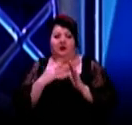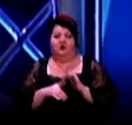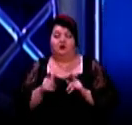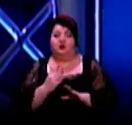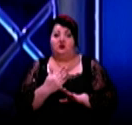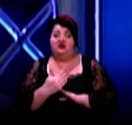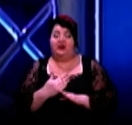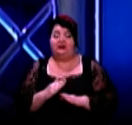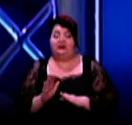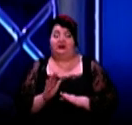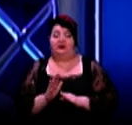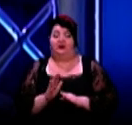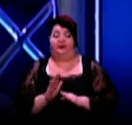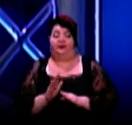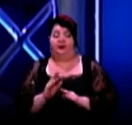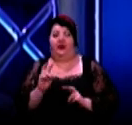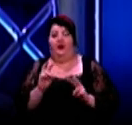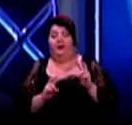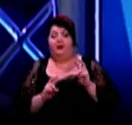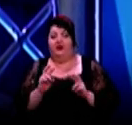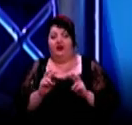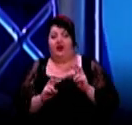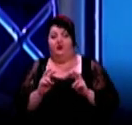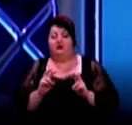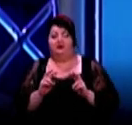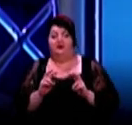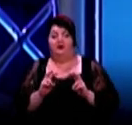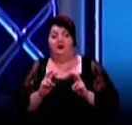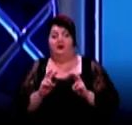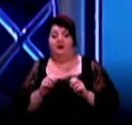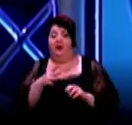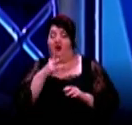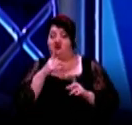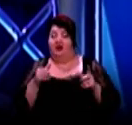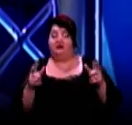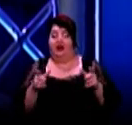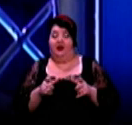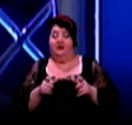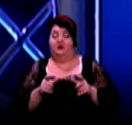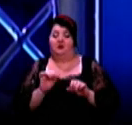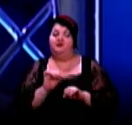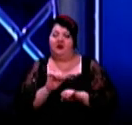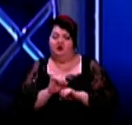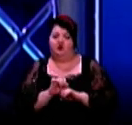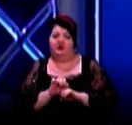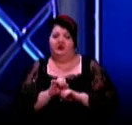частина підприємств вакансії на час карантину призупинила,